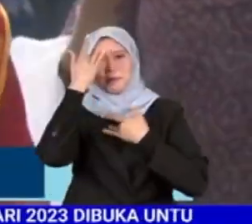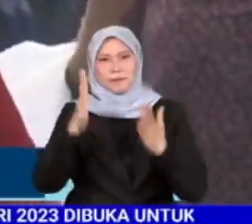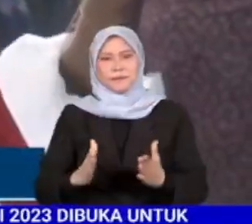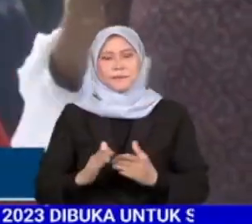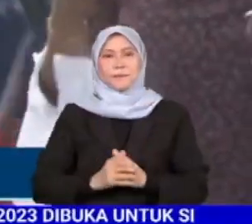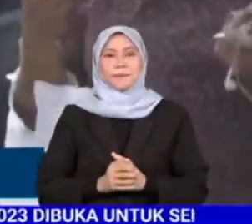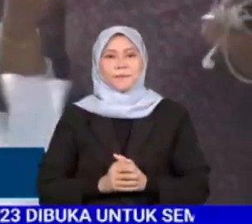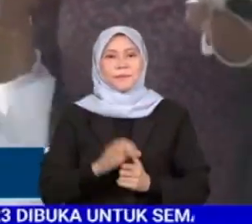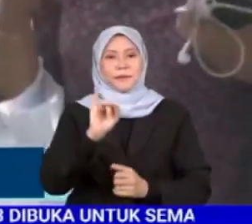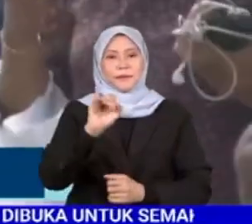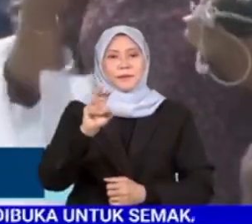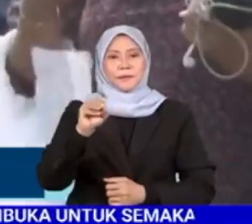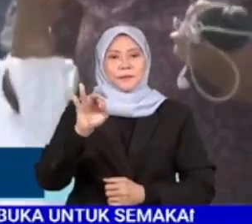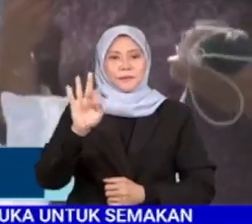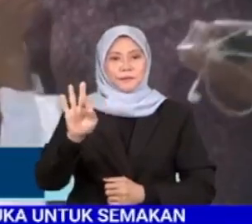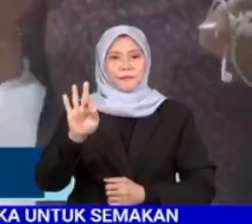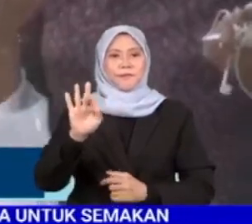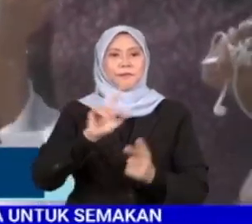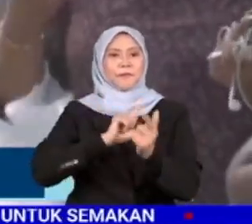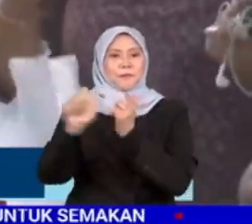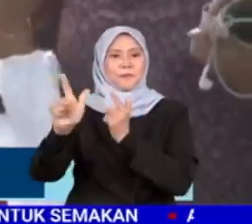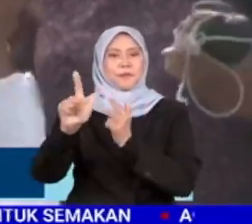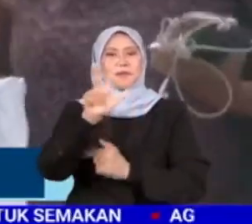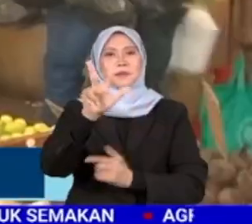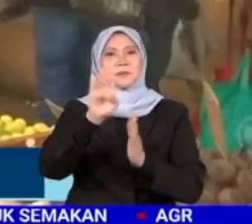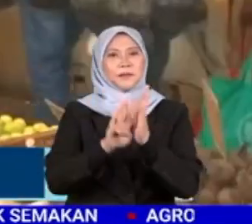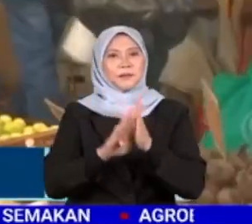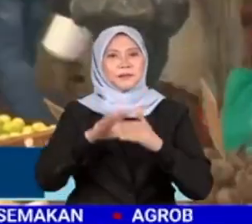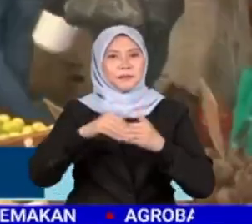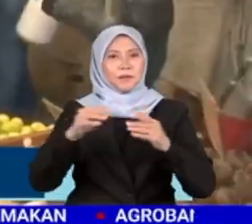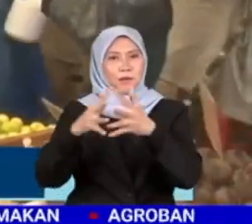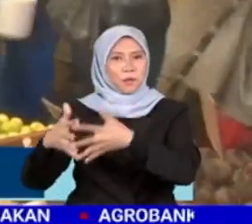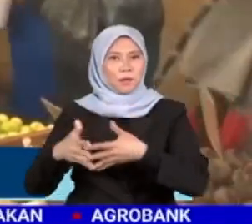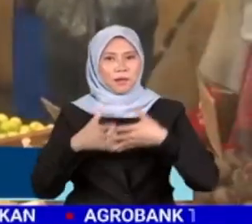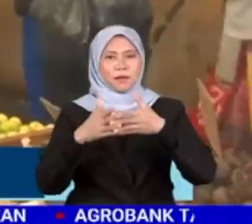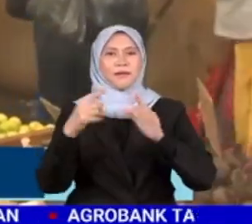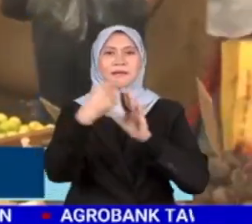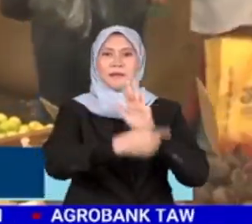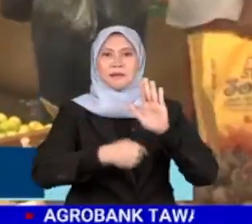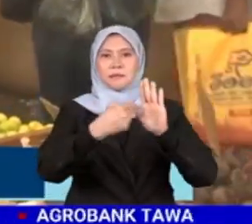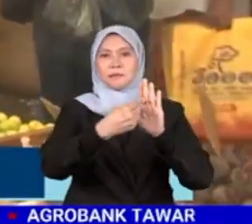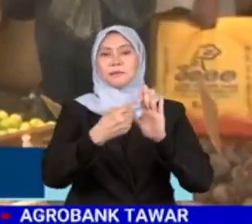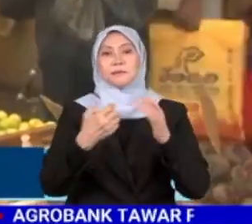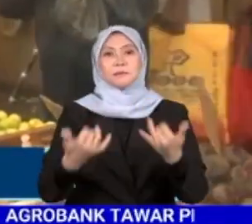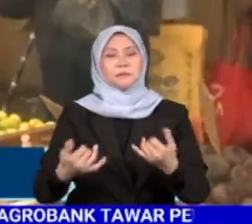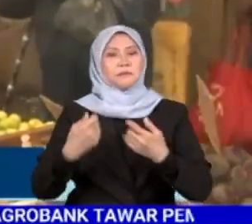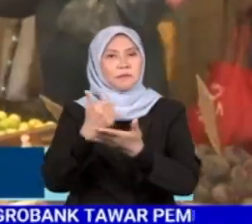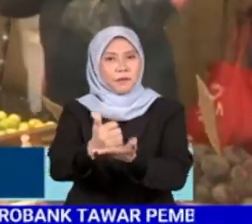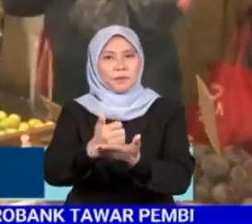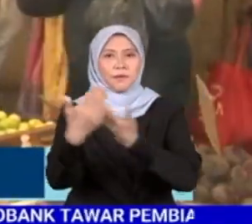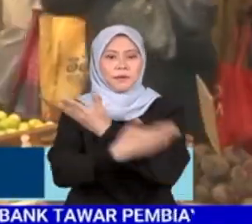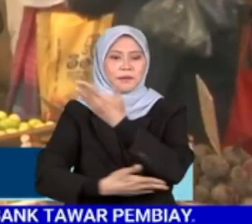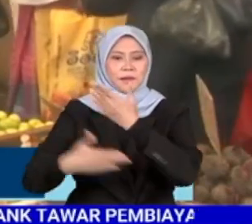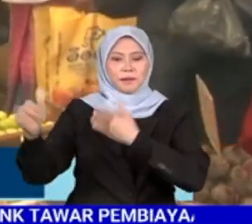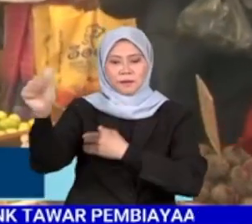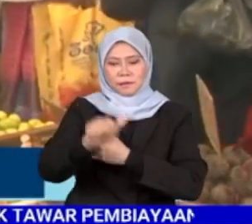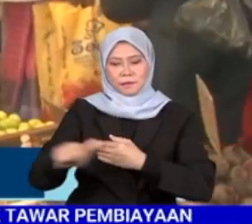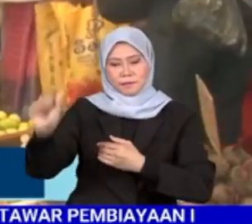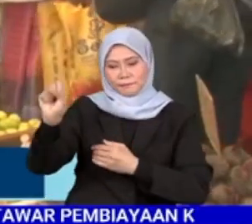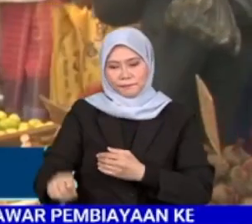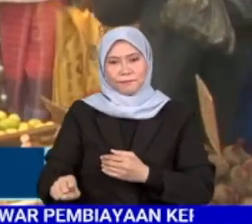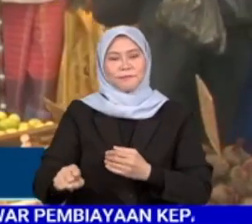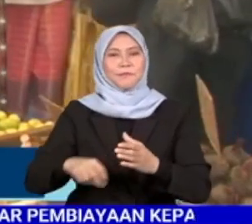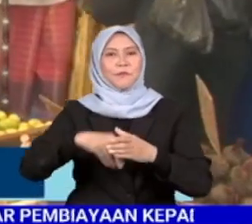IMF luluskan dana penyelamatan hampir $3 bilion Amerika untuk Sri Lanka. Langkah itu bagi membantu negara Asia Selatan